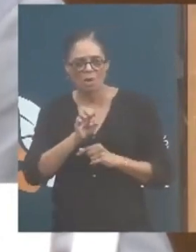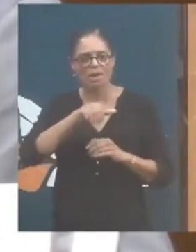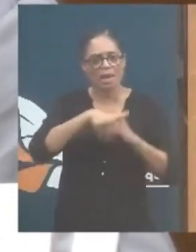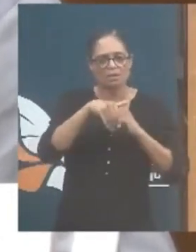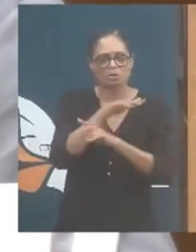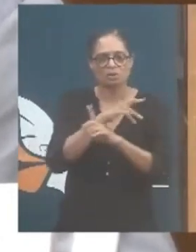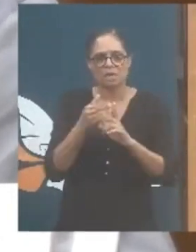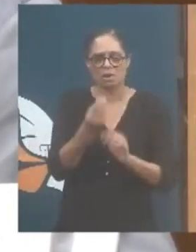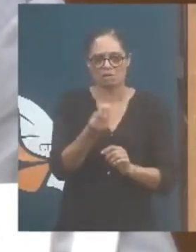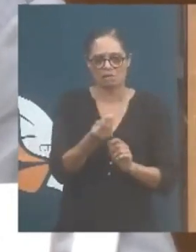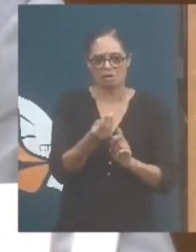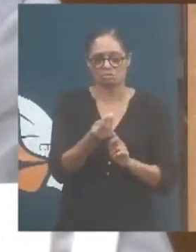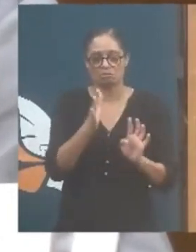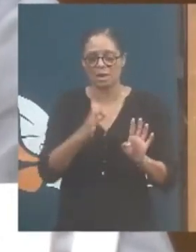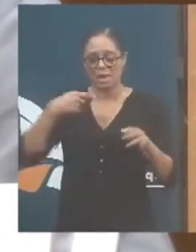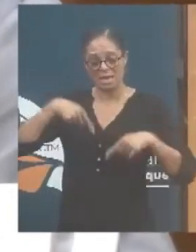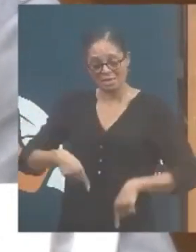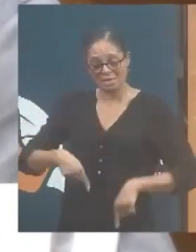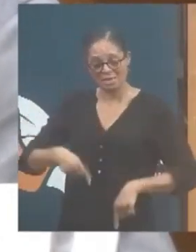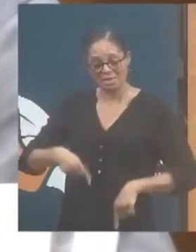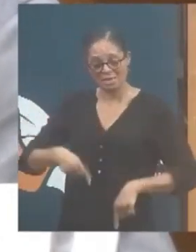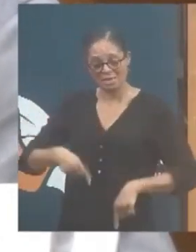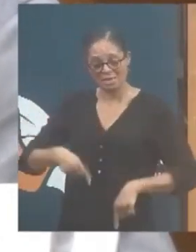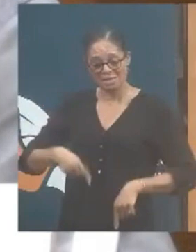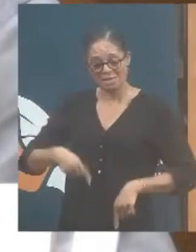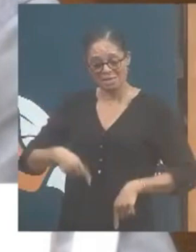c'est à l'État français de donner les moyens